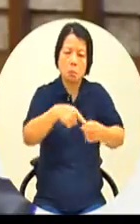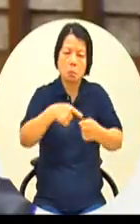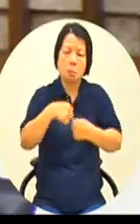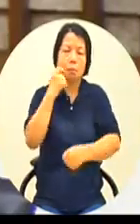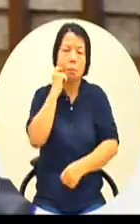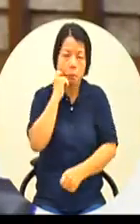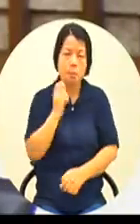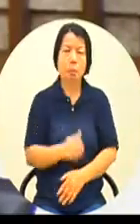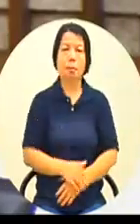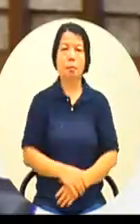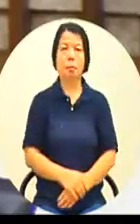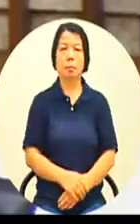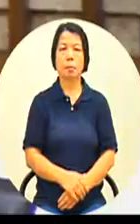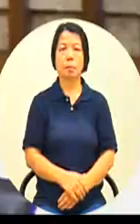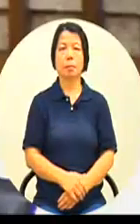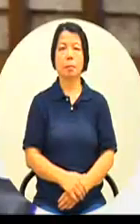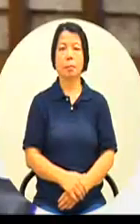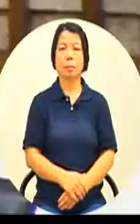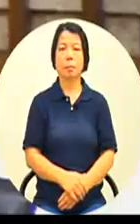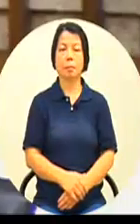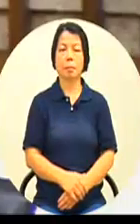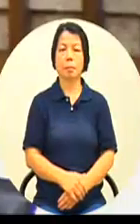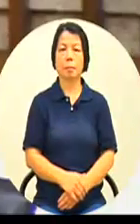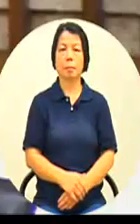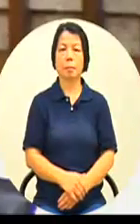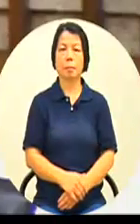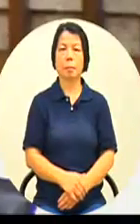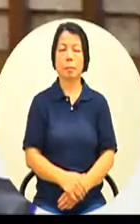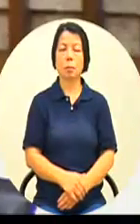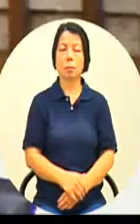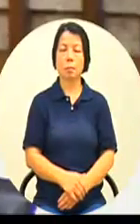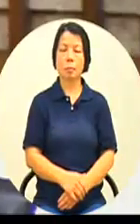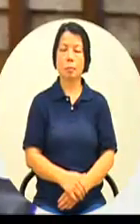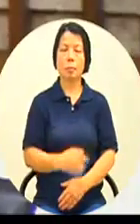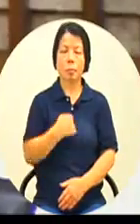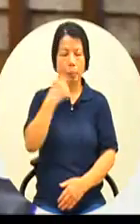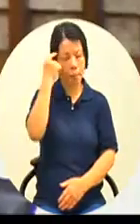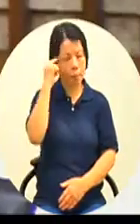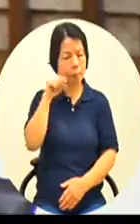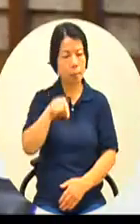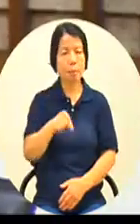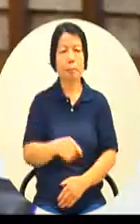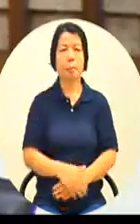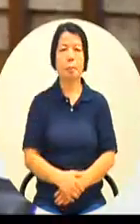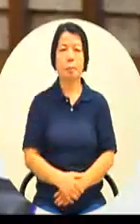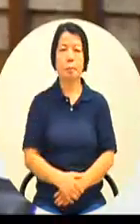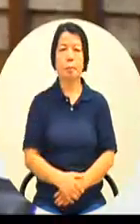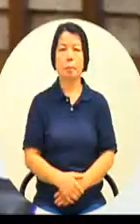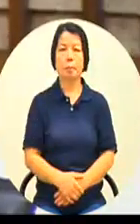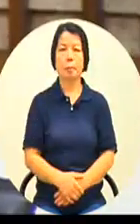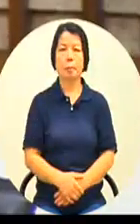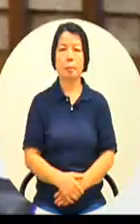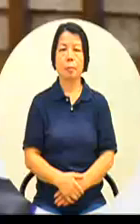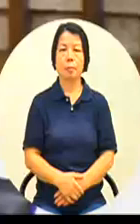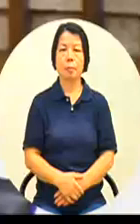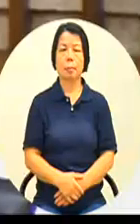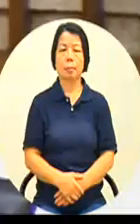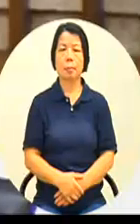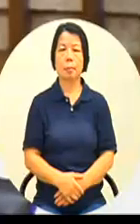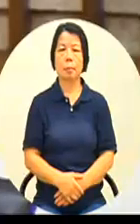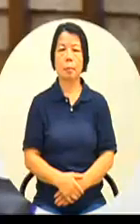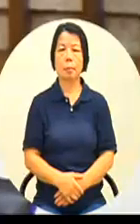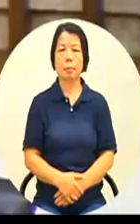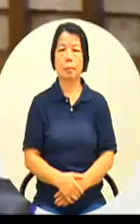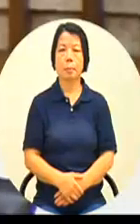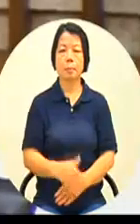罚掉，大家拢头壳摸得烧。本色含义安尼尔，啊，若就这，看你要安怎开，直直甲开啊。开到